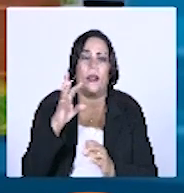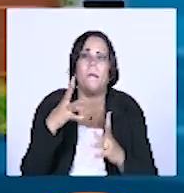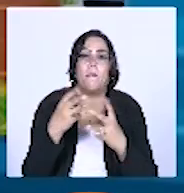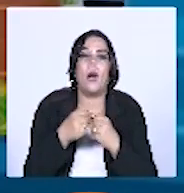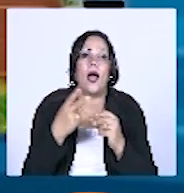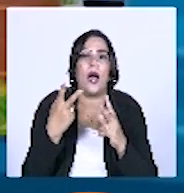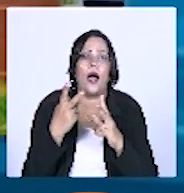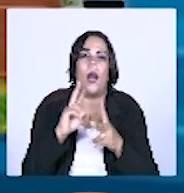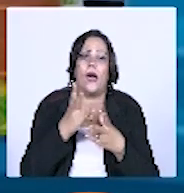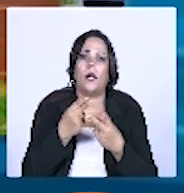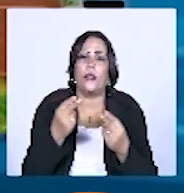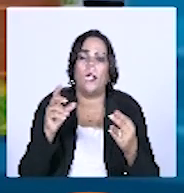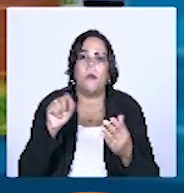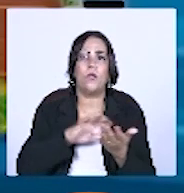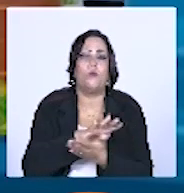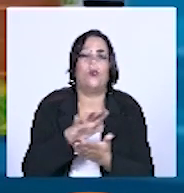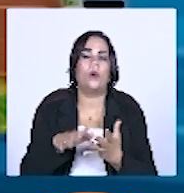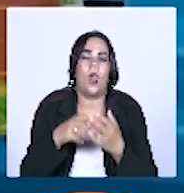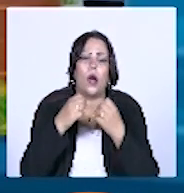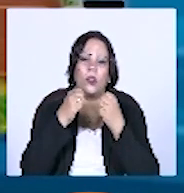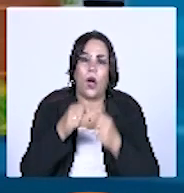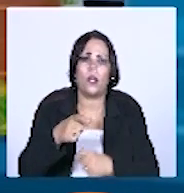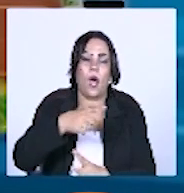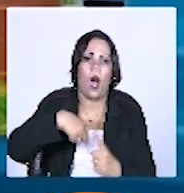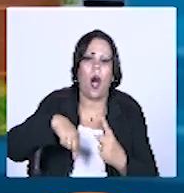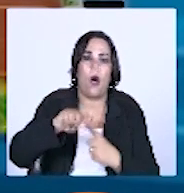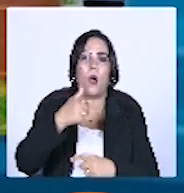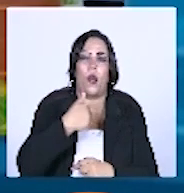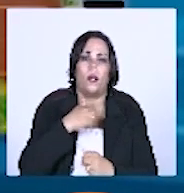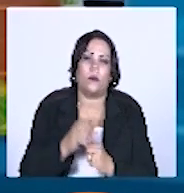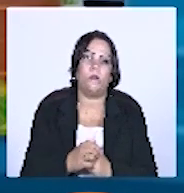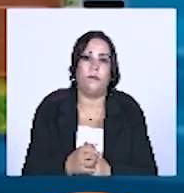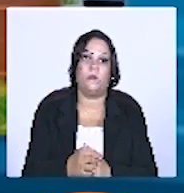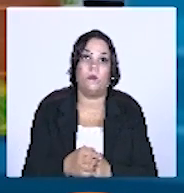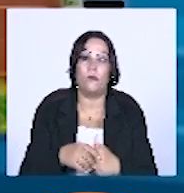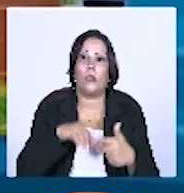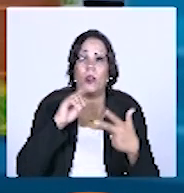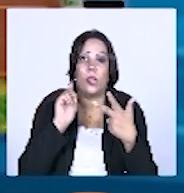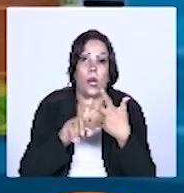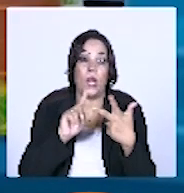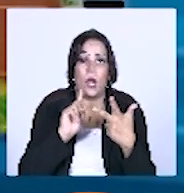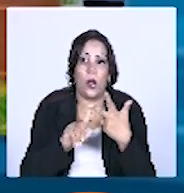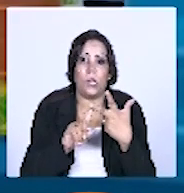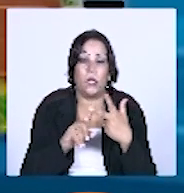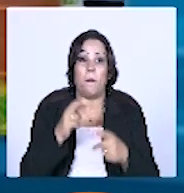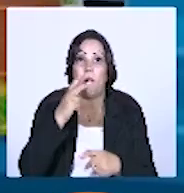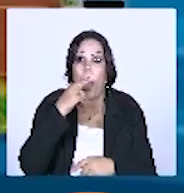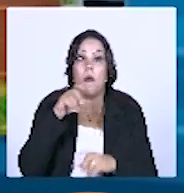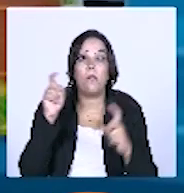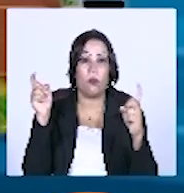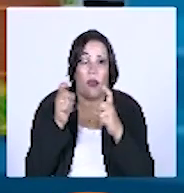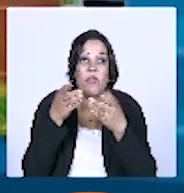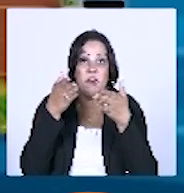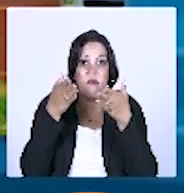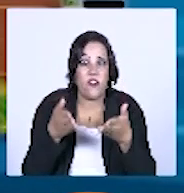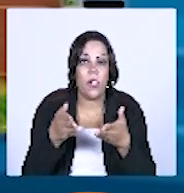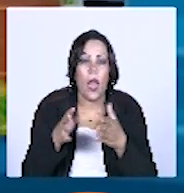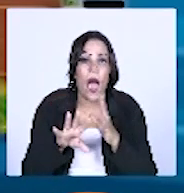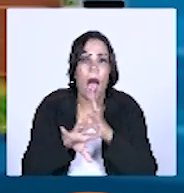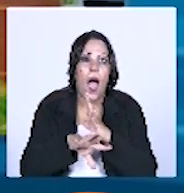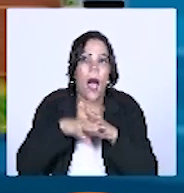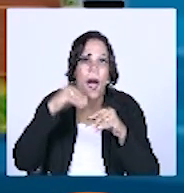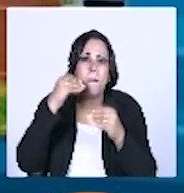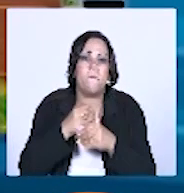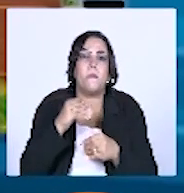من المشكلات الضاغطه حوالينا امر الالث تكلم عنه ان في تحدي هو بناء اقتصاد وبناء